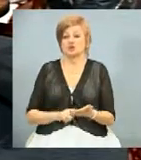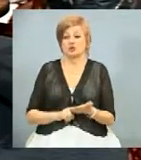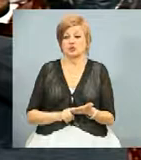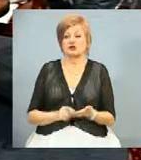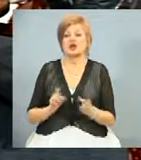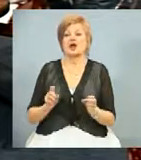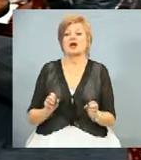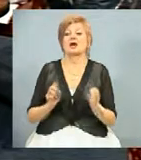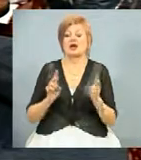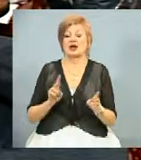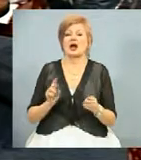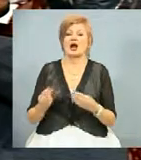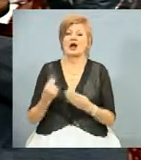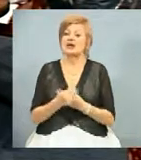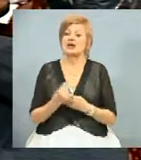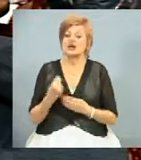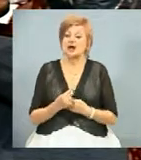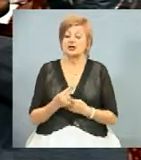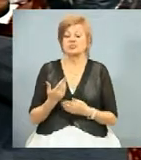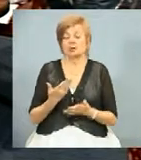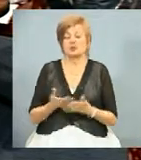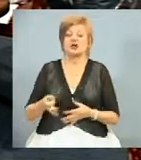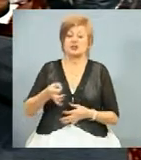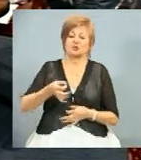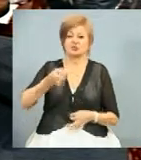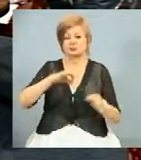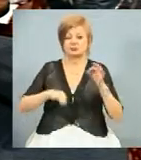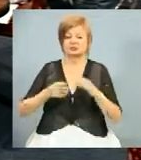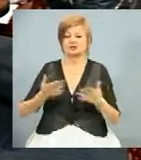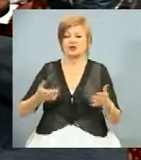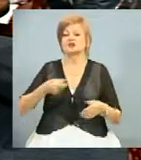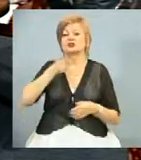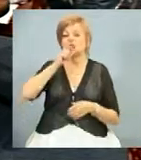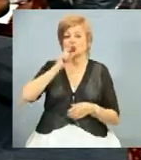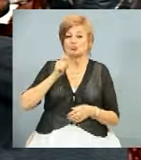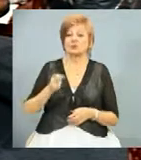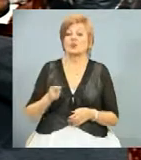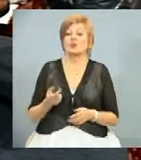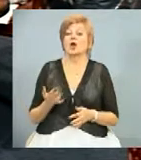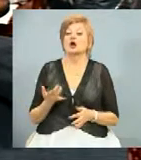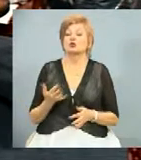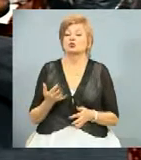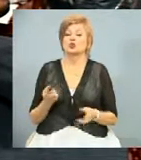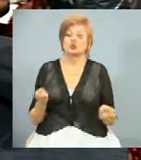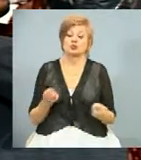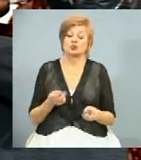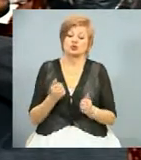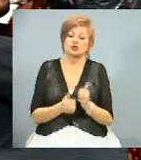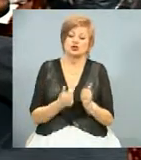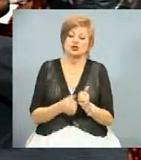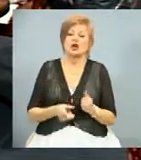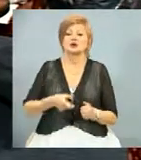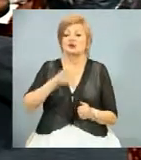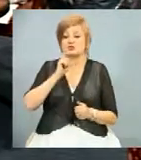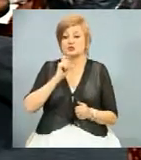а от як ми лікуємося, коли ми лікуємося пігулками, так, якимись певними сиропами, то звідки ми знаємо, скільки його пити, як часто його пити,